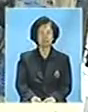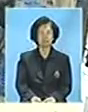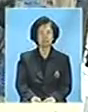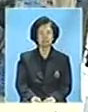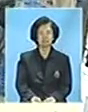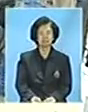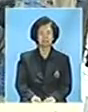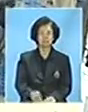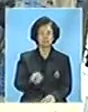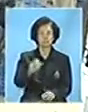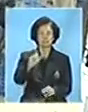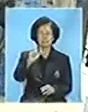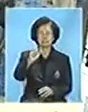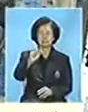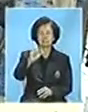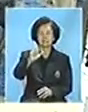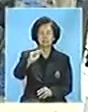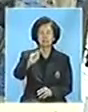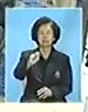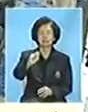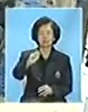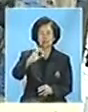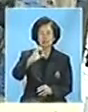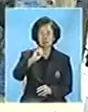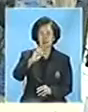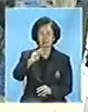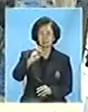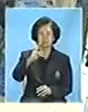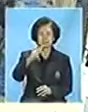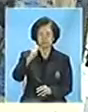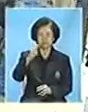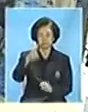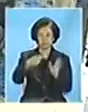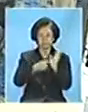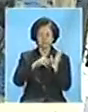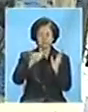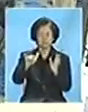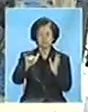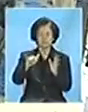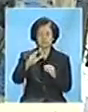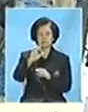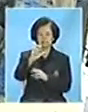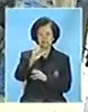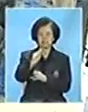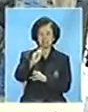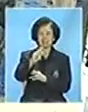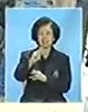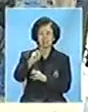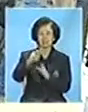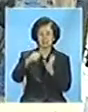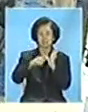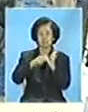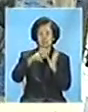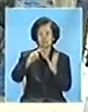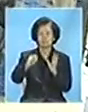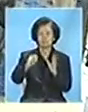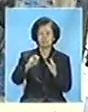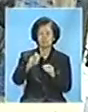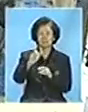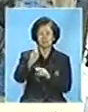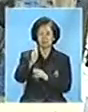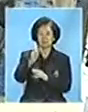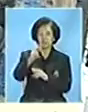นายอโนไทยฤทธิปัญญาวงศ์นายอนันต์อริยชัยพาณิชย์นายอนุรักษ์นิยมเวชและนาย